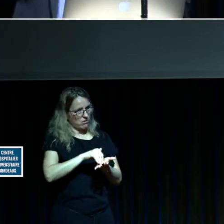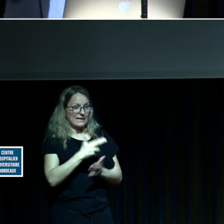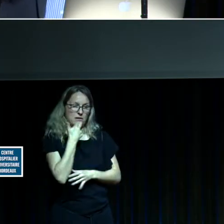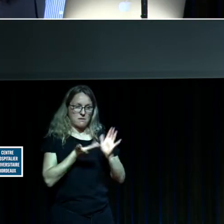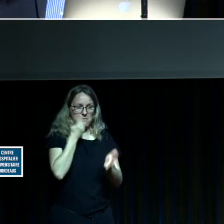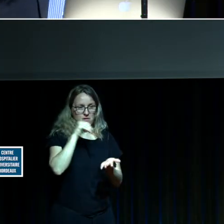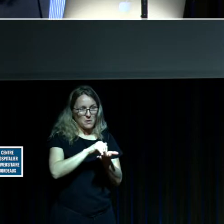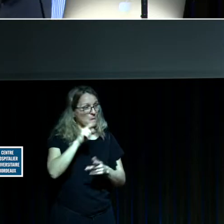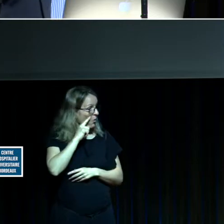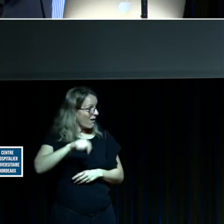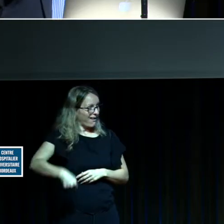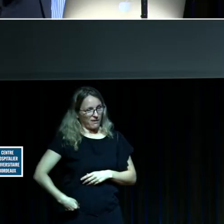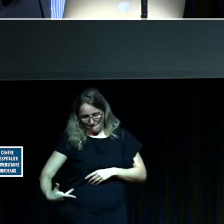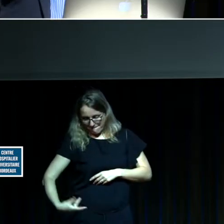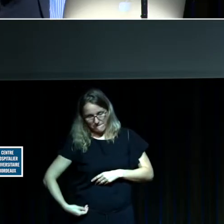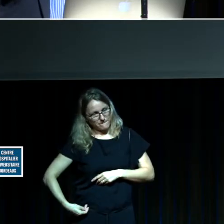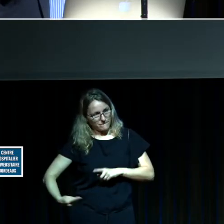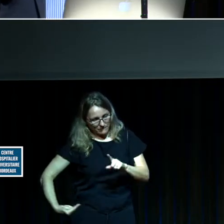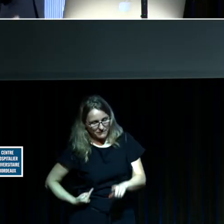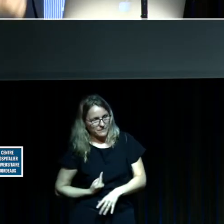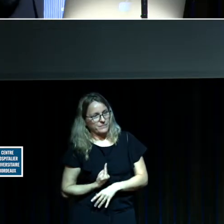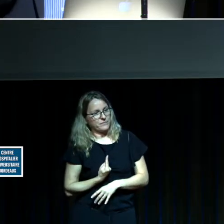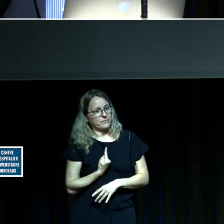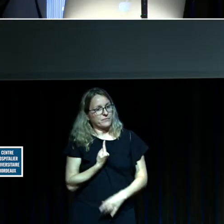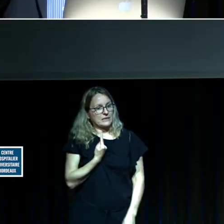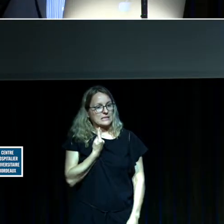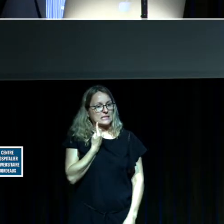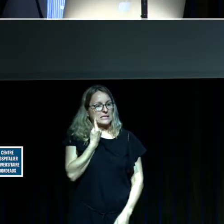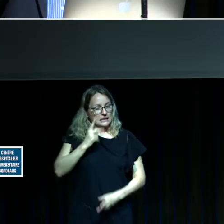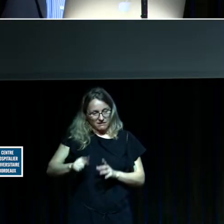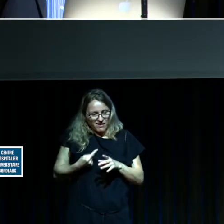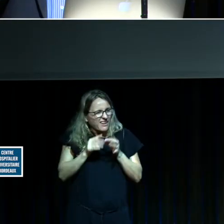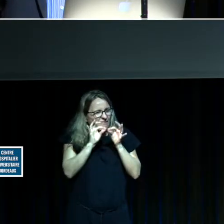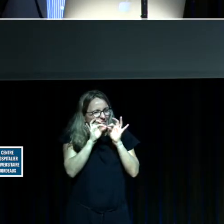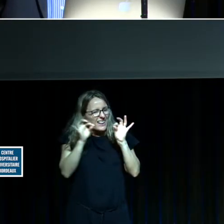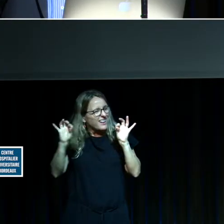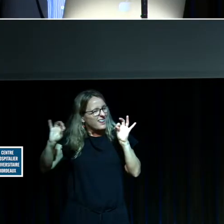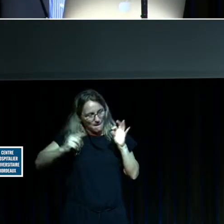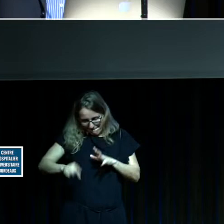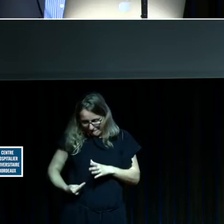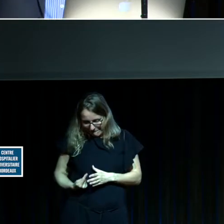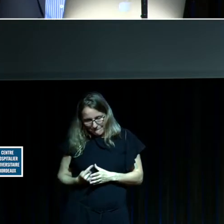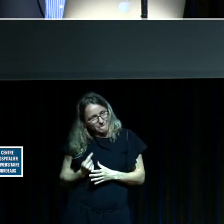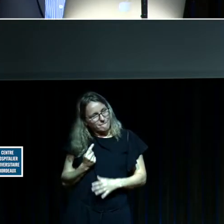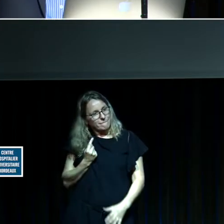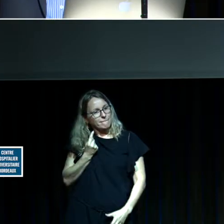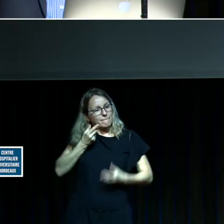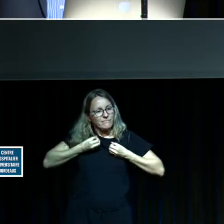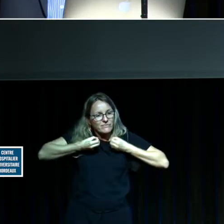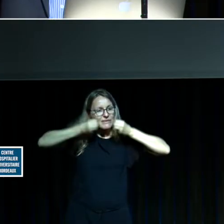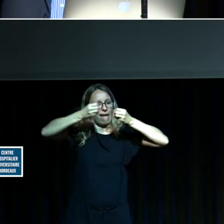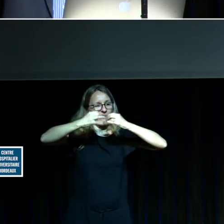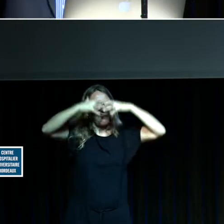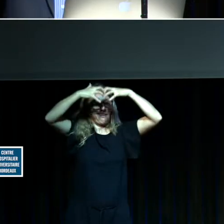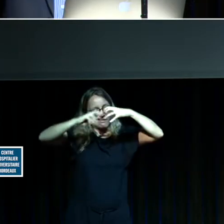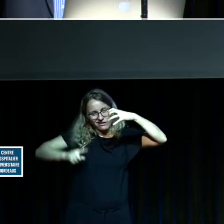qui consiste à piquer ici dans l'artère fémorale et à remonter un cathéter, un petit guide, et aller dans les artères du cerveau, et